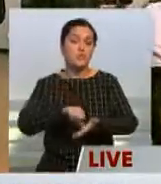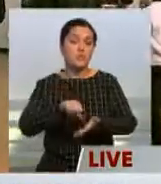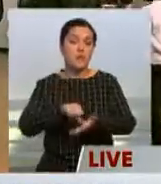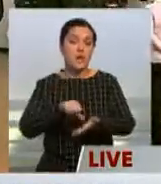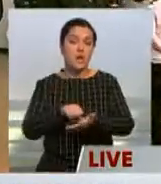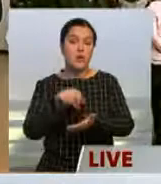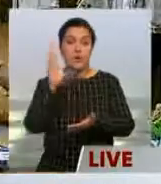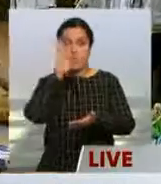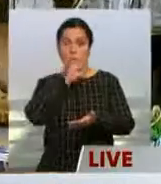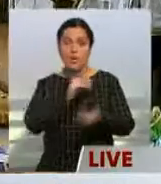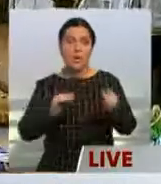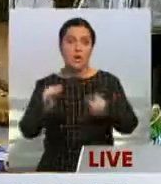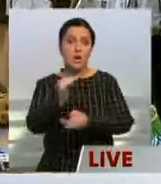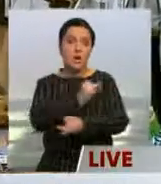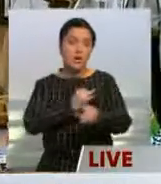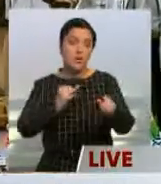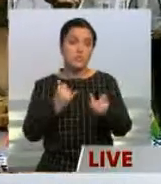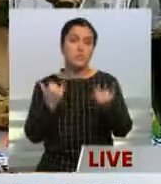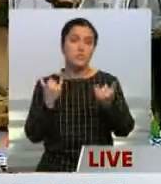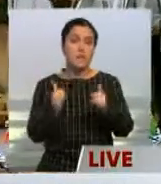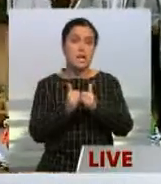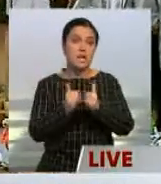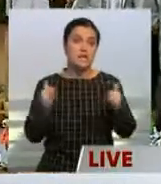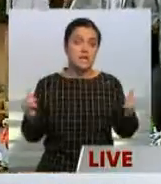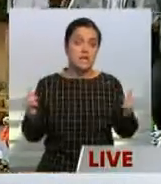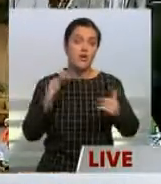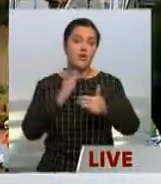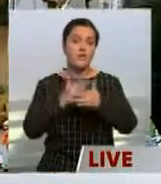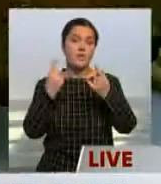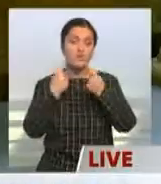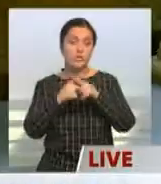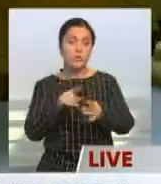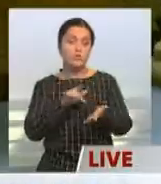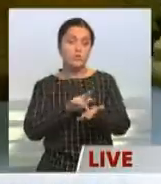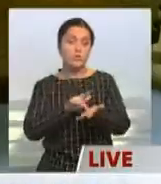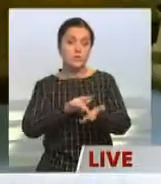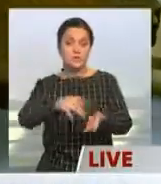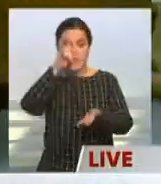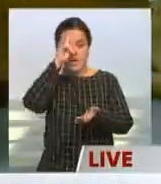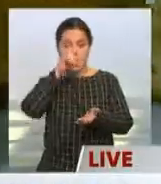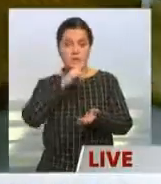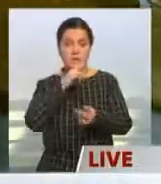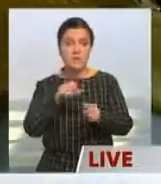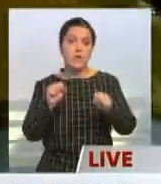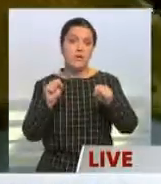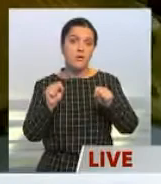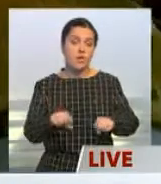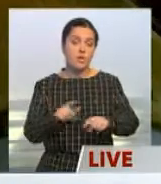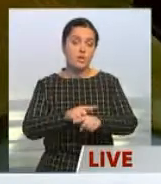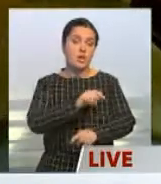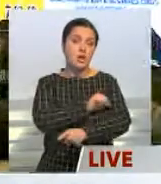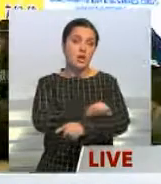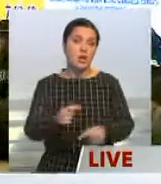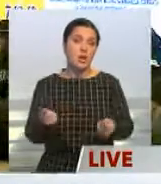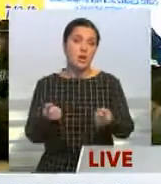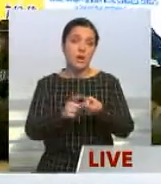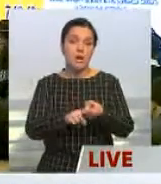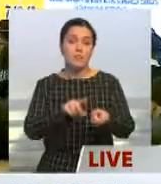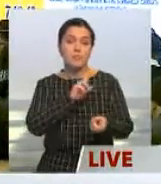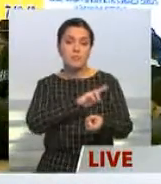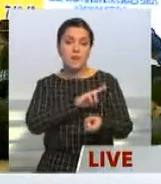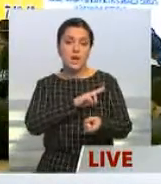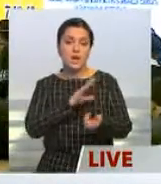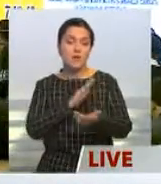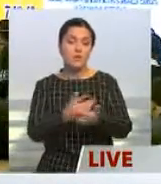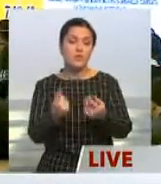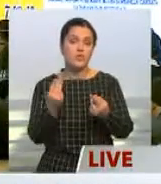успели обсудить современные тенденции развития индустрии туризма Казахстана, возможности трансграничного сотрудничества вдоль